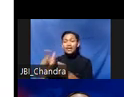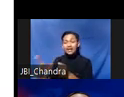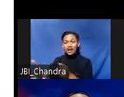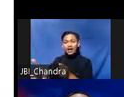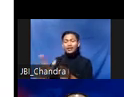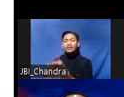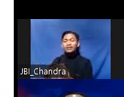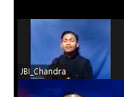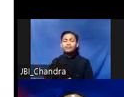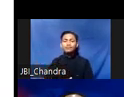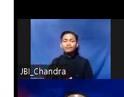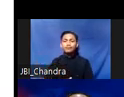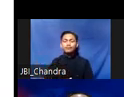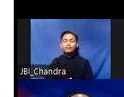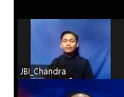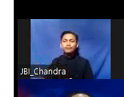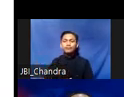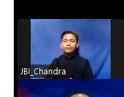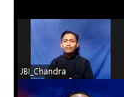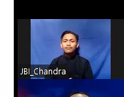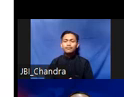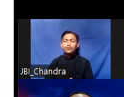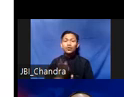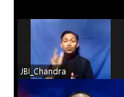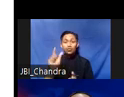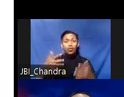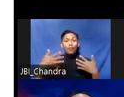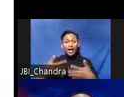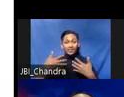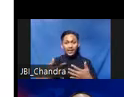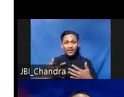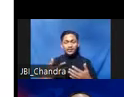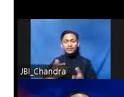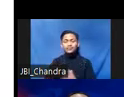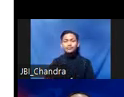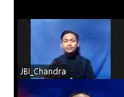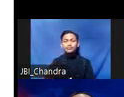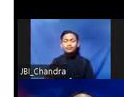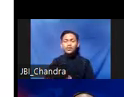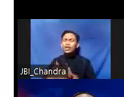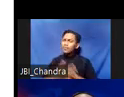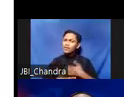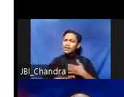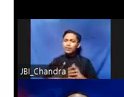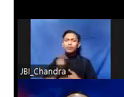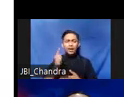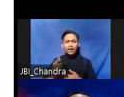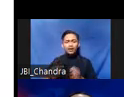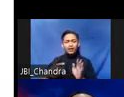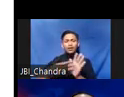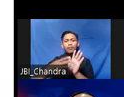kalau saya secara pribadi ya nanti untuk prakteknya kita lebih nyaman menggunakan handle desktop ya